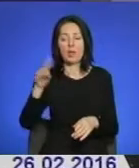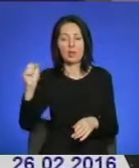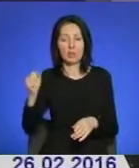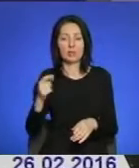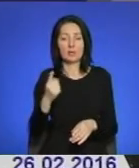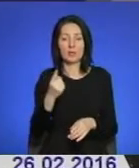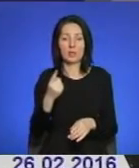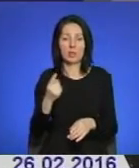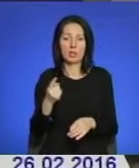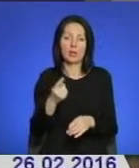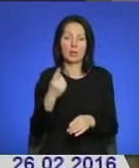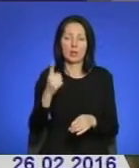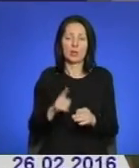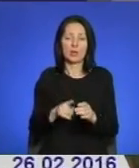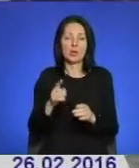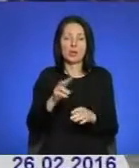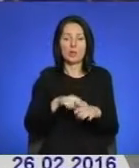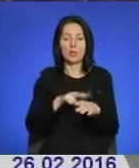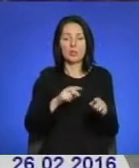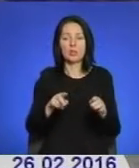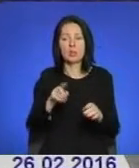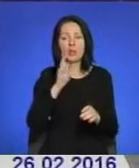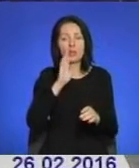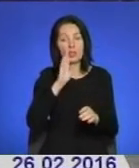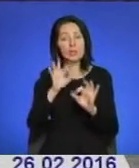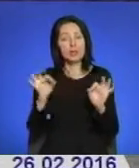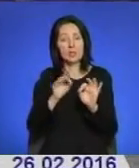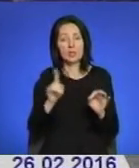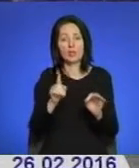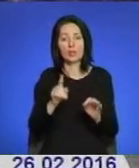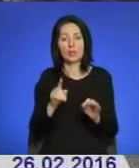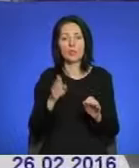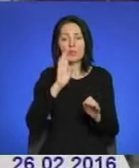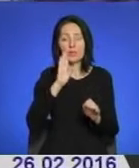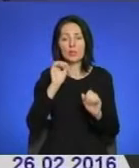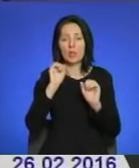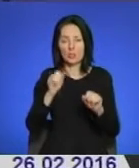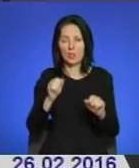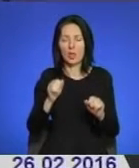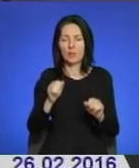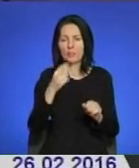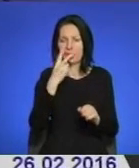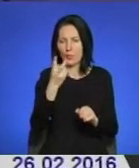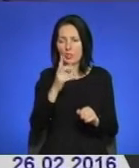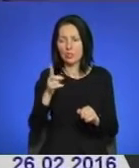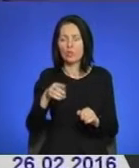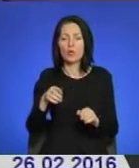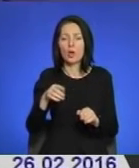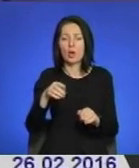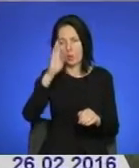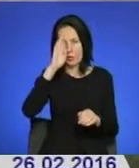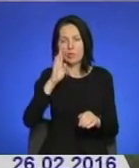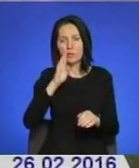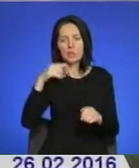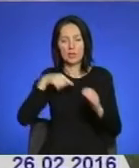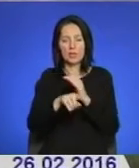цього злочину стала інформація, яку надала потерпіла пенсіонерка. Вона змогла розгледіти, що нападники втікають від її будинку на таксі.